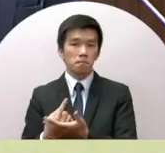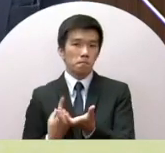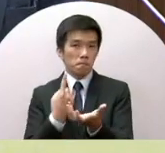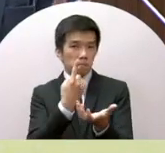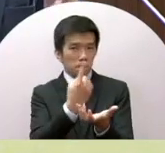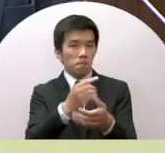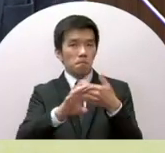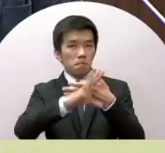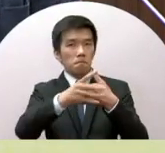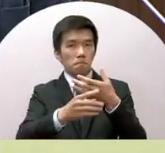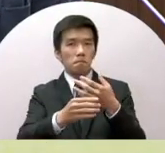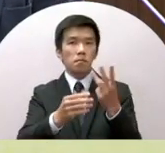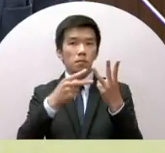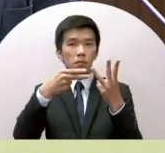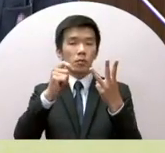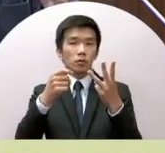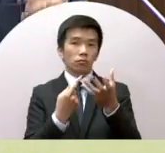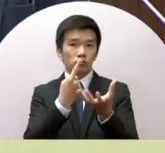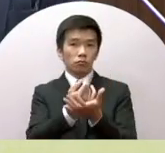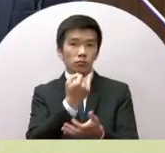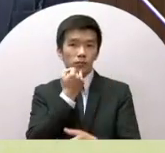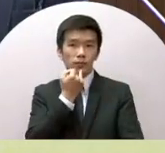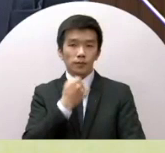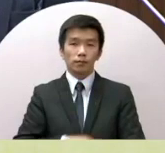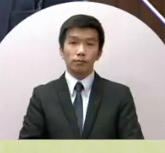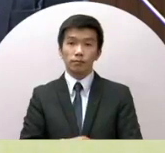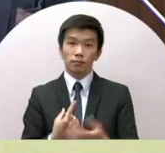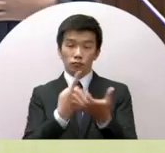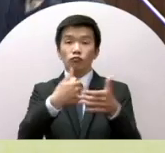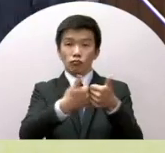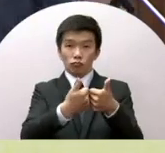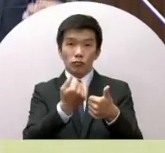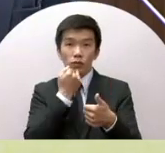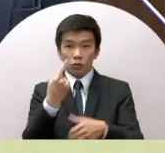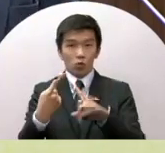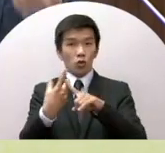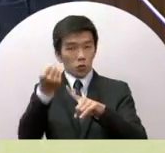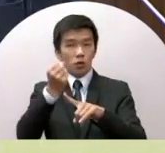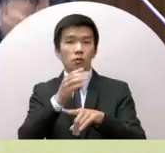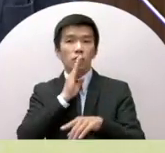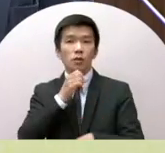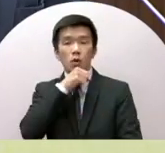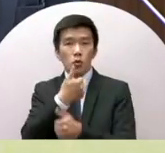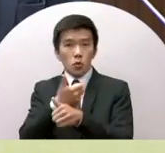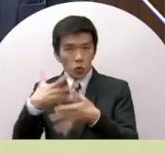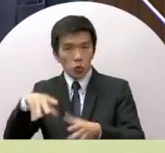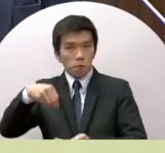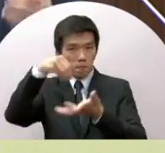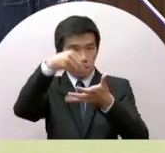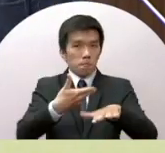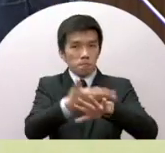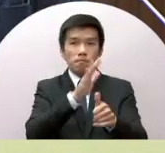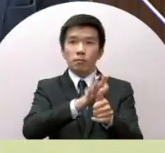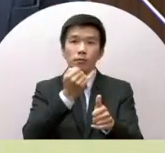加世卫这样的一个会议是人权，而且我们可以贡献很多，是不是？再多努力一下，好